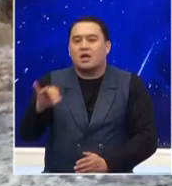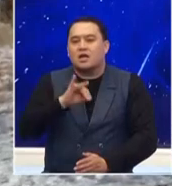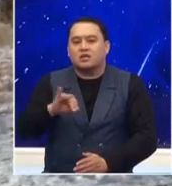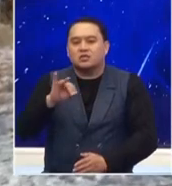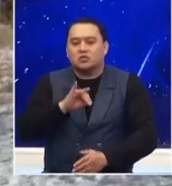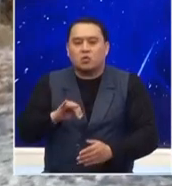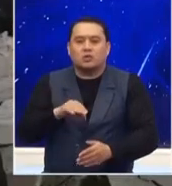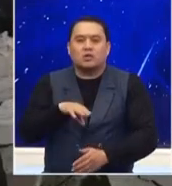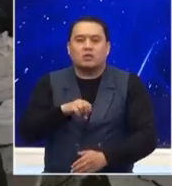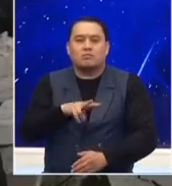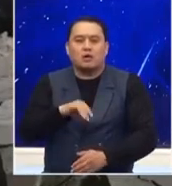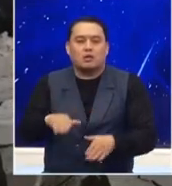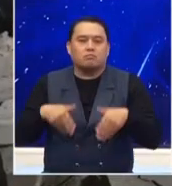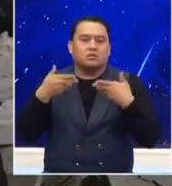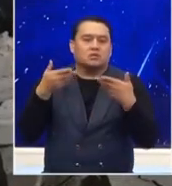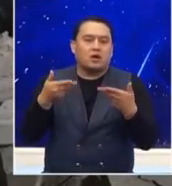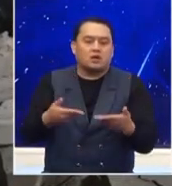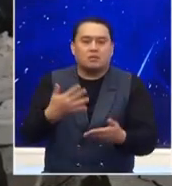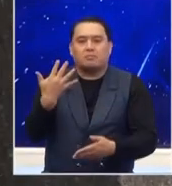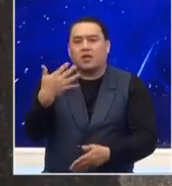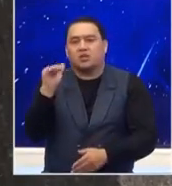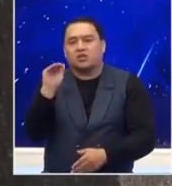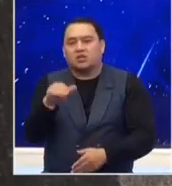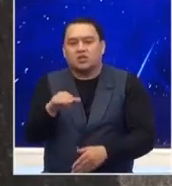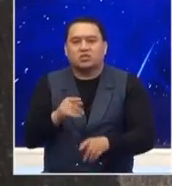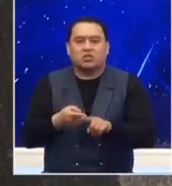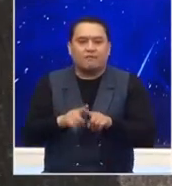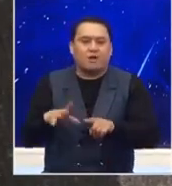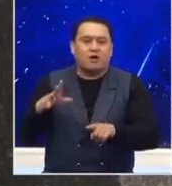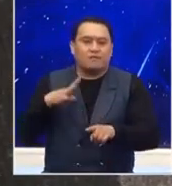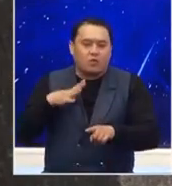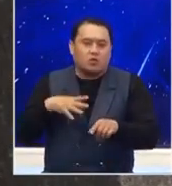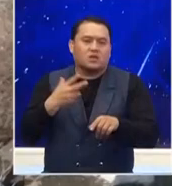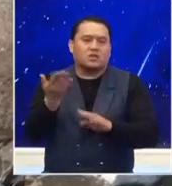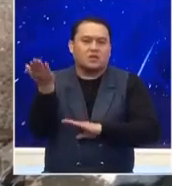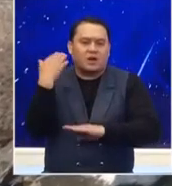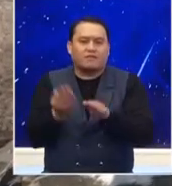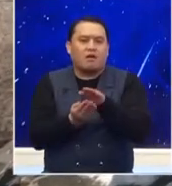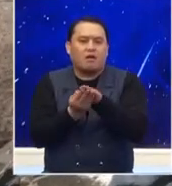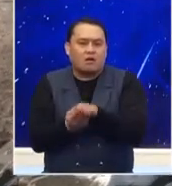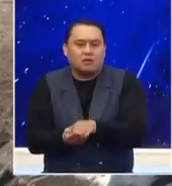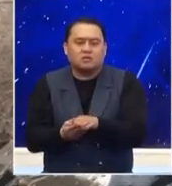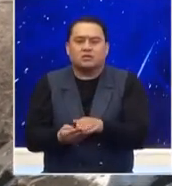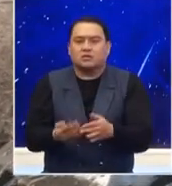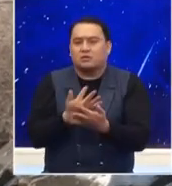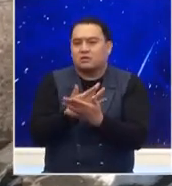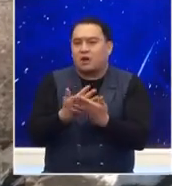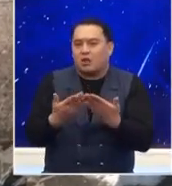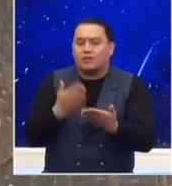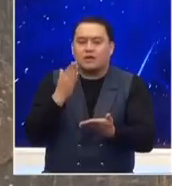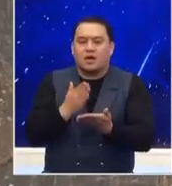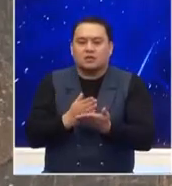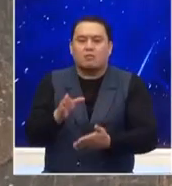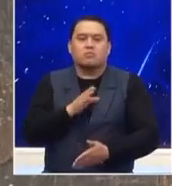Историко-архитектурный комплекс Тамбалы может предложить туристам порядка 5000 наскальных изображений, а также древние захоронения, святилища и многое другое. Теперь